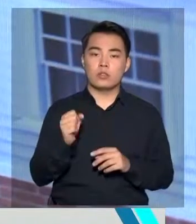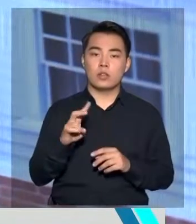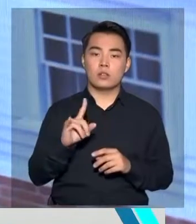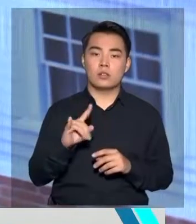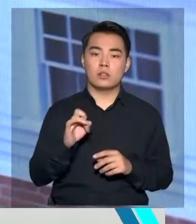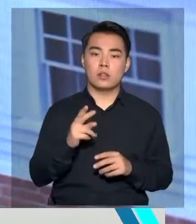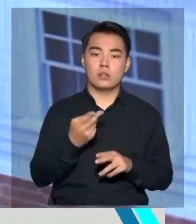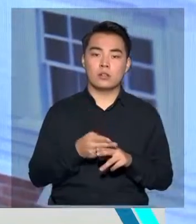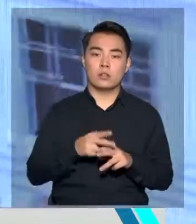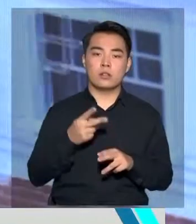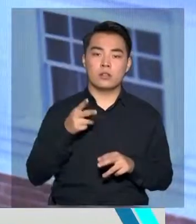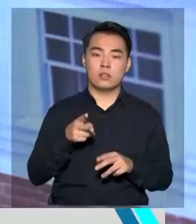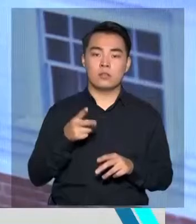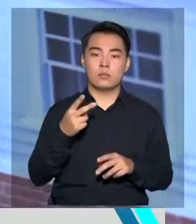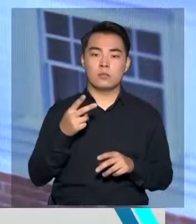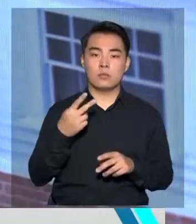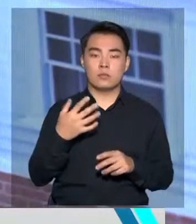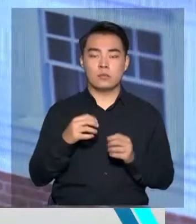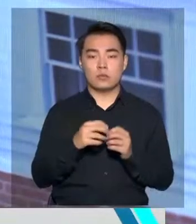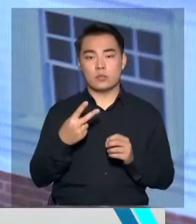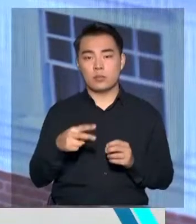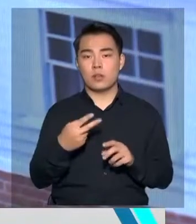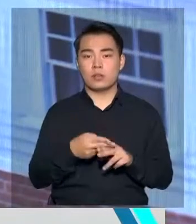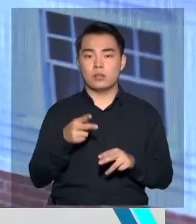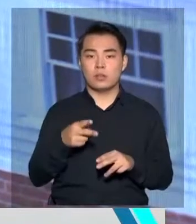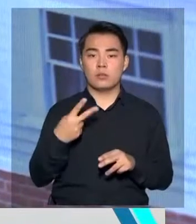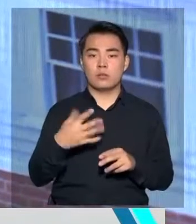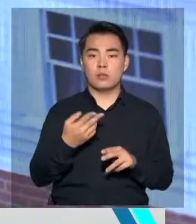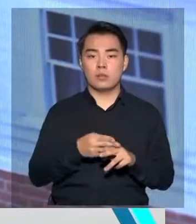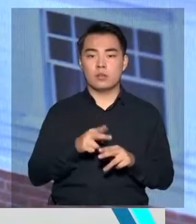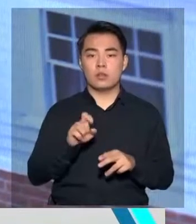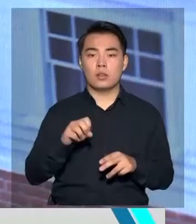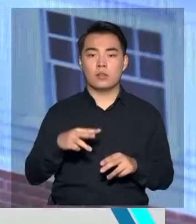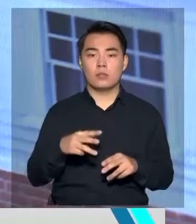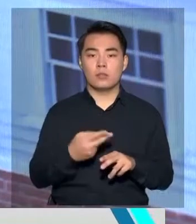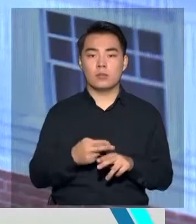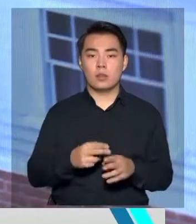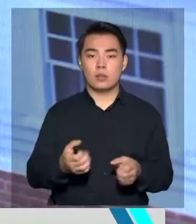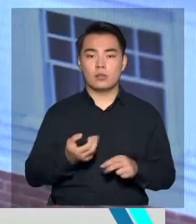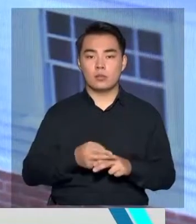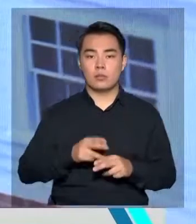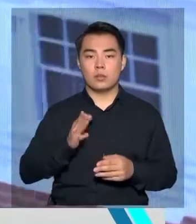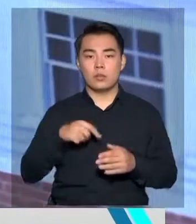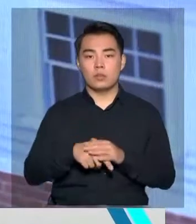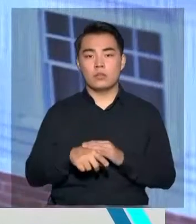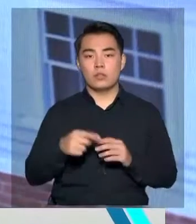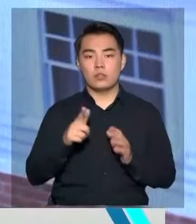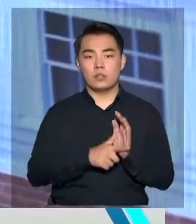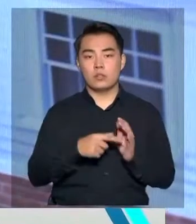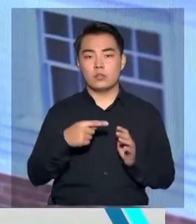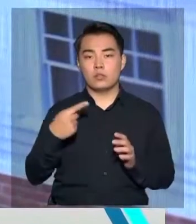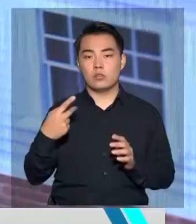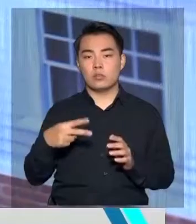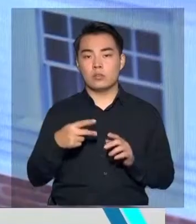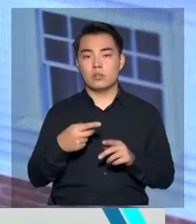шаңырақ 2-10-20, 5-10-20, 5-20-25 сияқты бағдарламалар, жеңілдетілген займ беру бағдарламалар бар. Ал енді 7-20-25 бағдарламасына